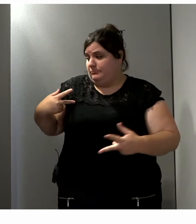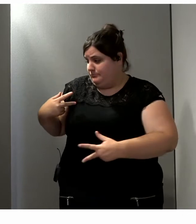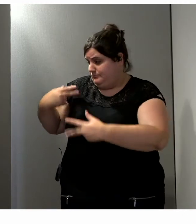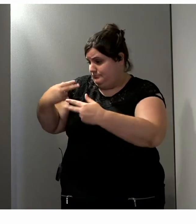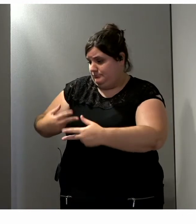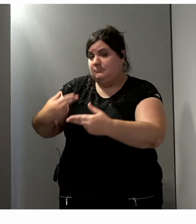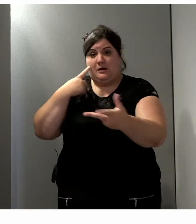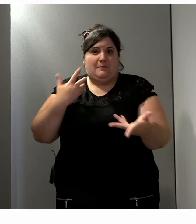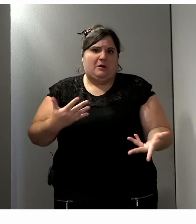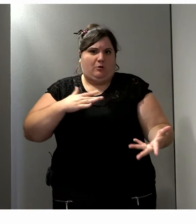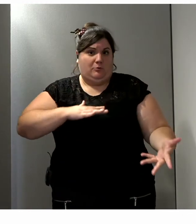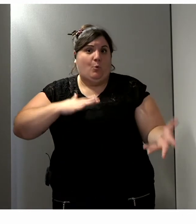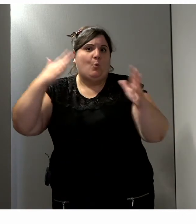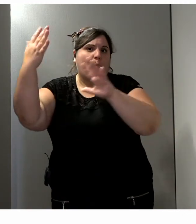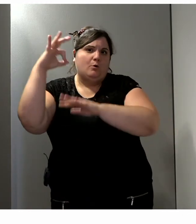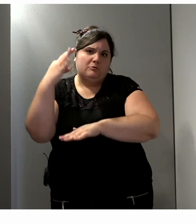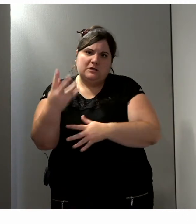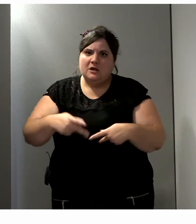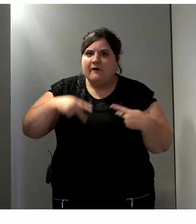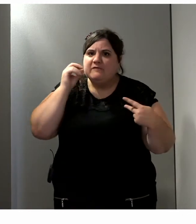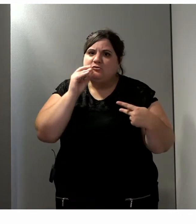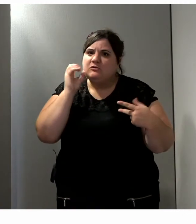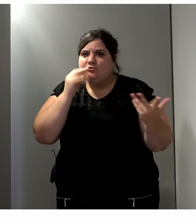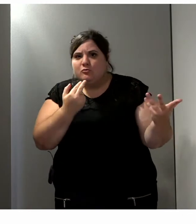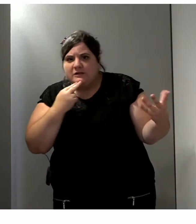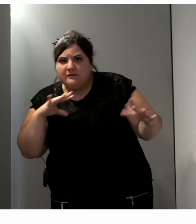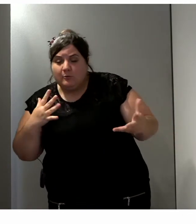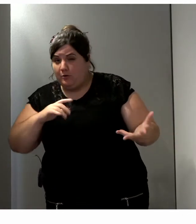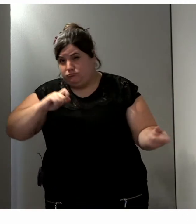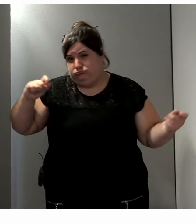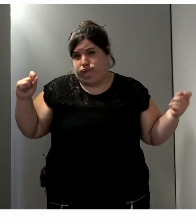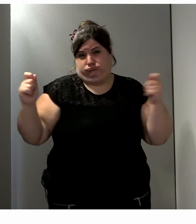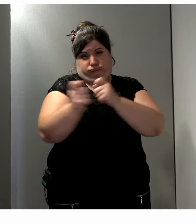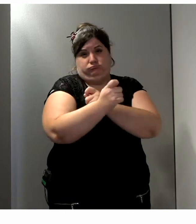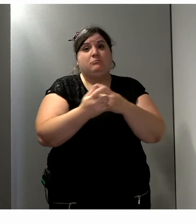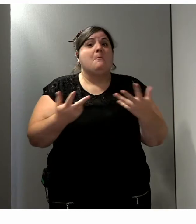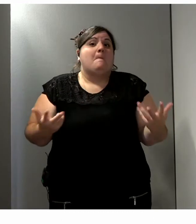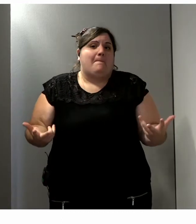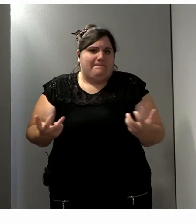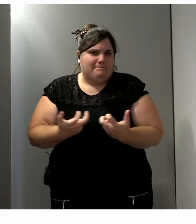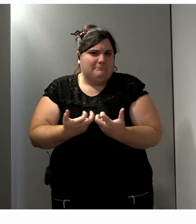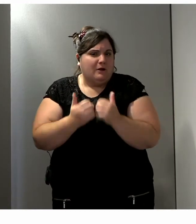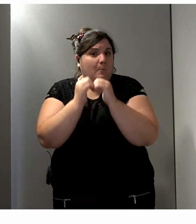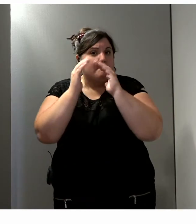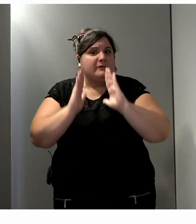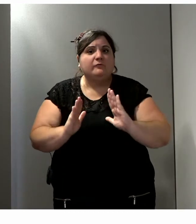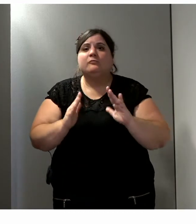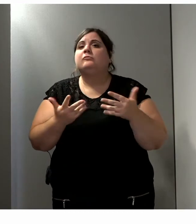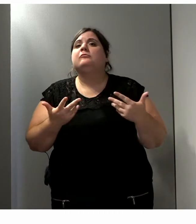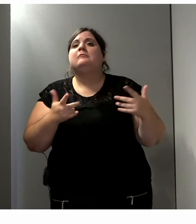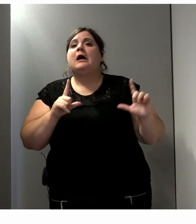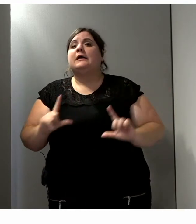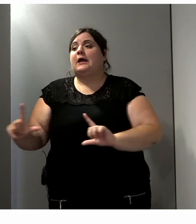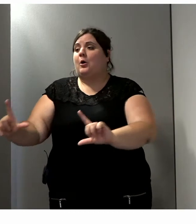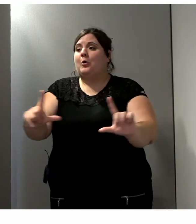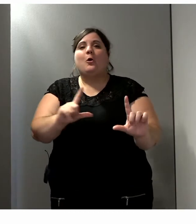très spectaculaire des usages. Il y a en moyenne maintenant 6 écrans par foyer. Donc la période que j'ai